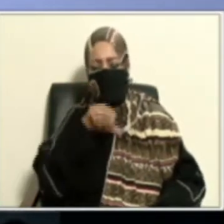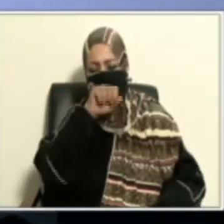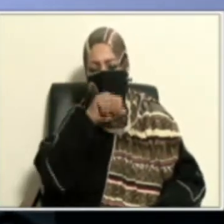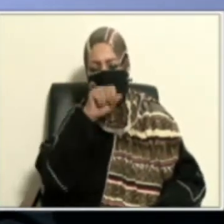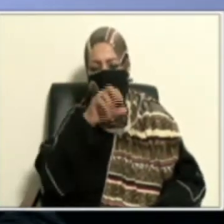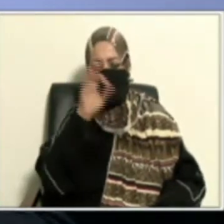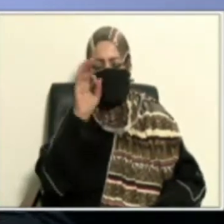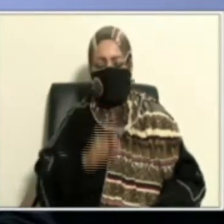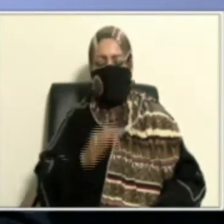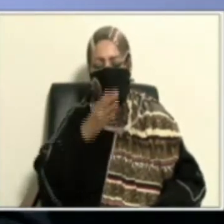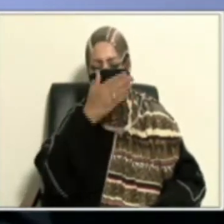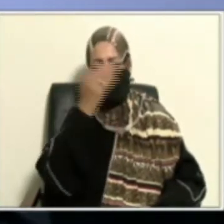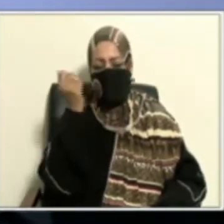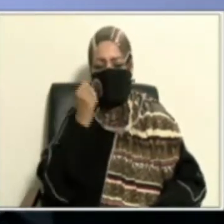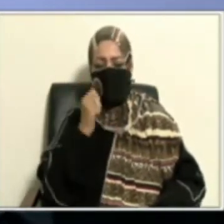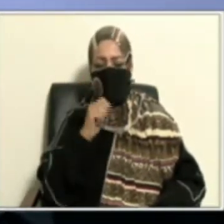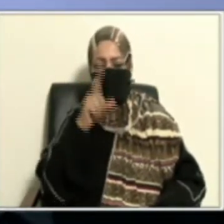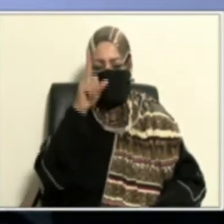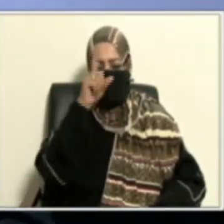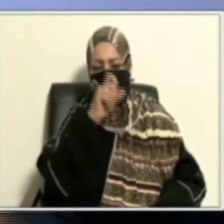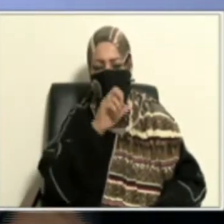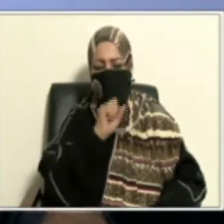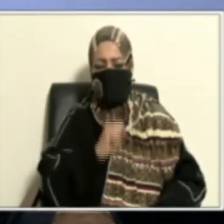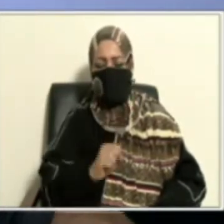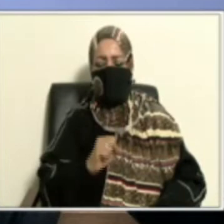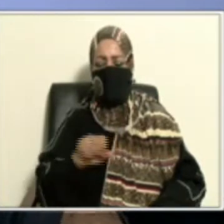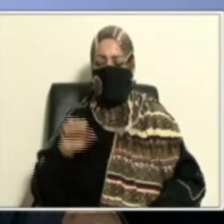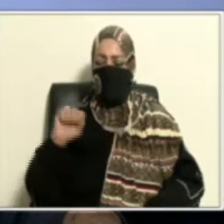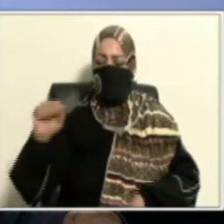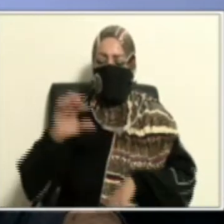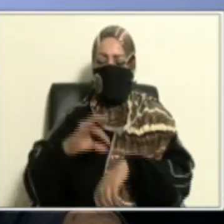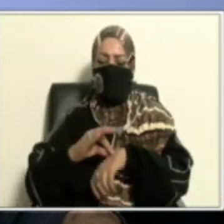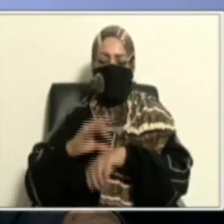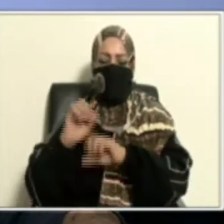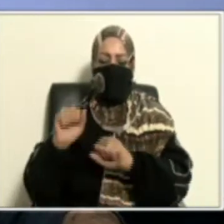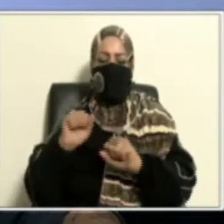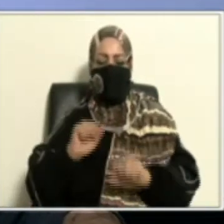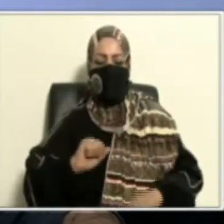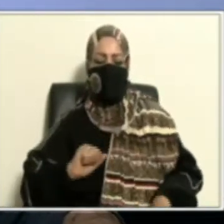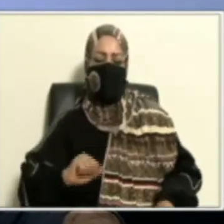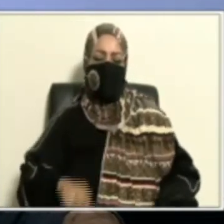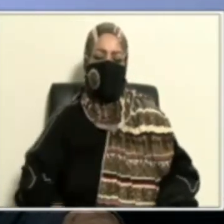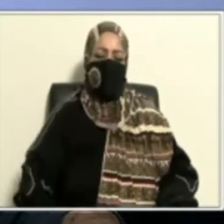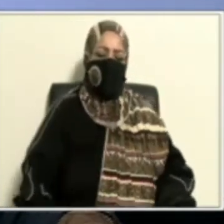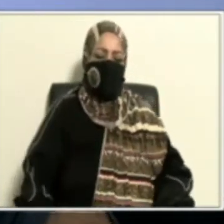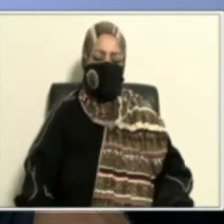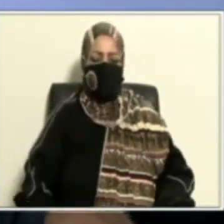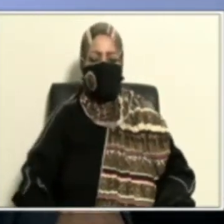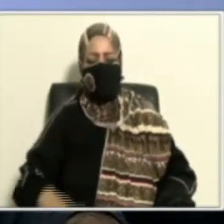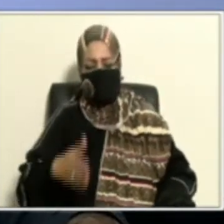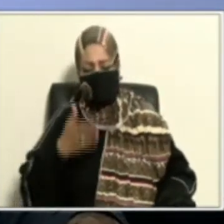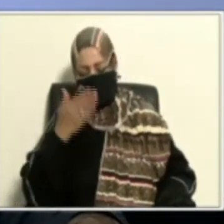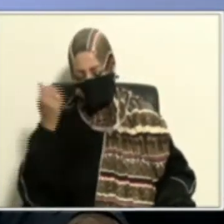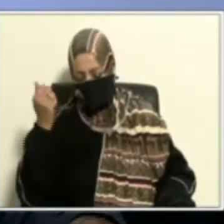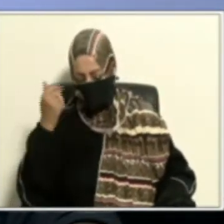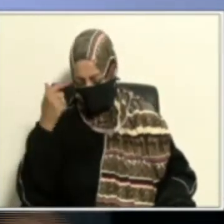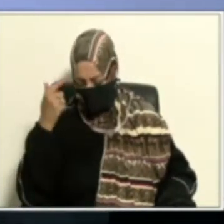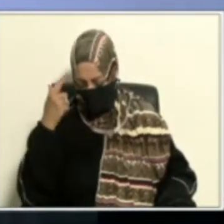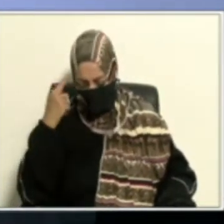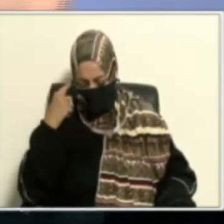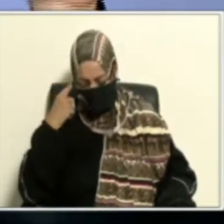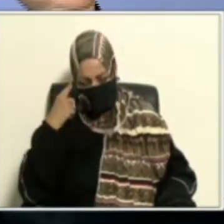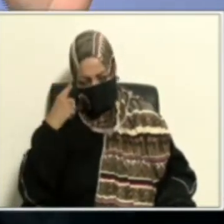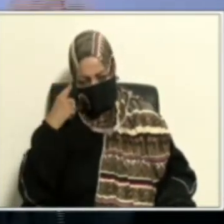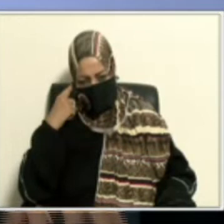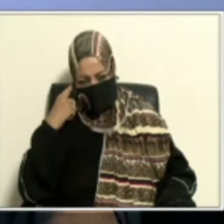علم الحديث، والمحدثون كانوا يقولون هذه صنعة من لا صنعة له، يعني اللي يبي يروحها محدث